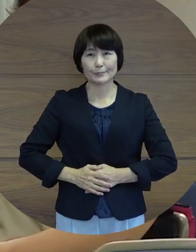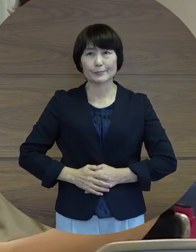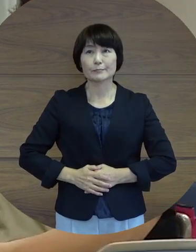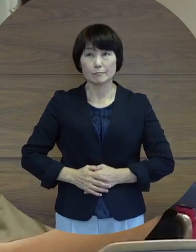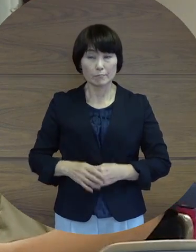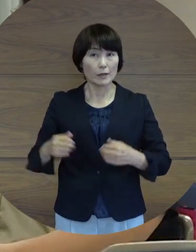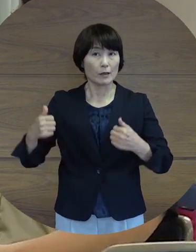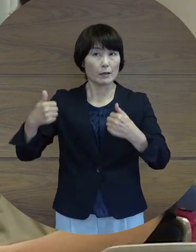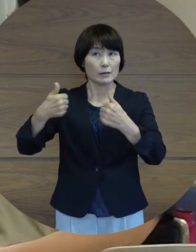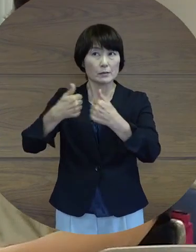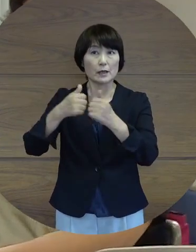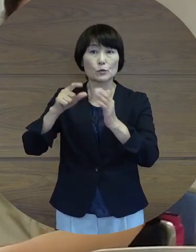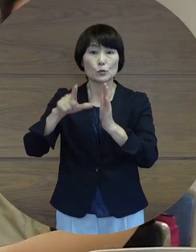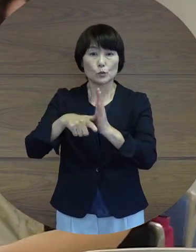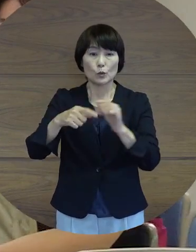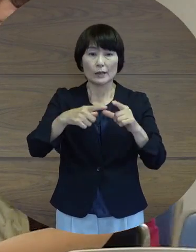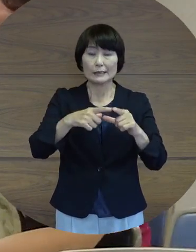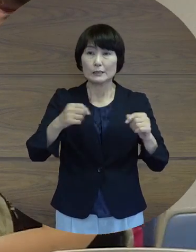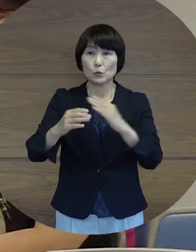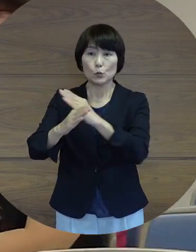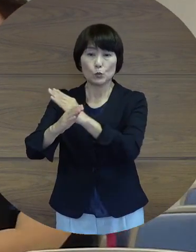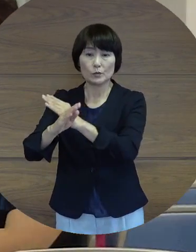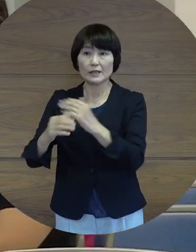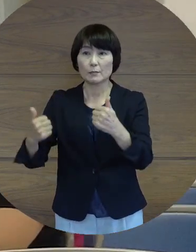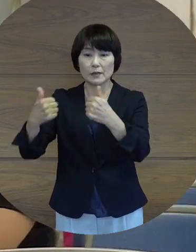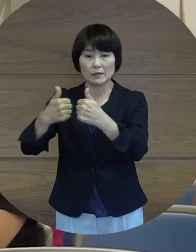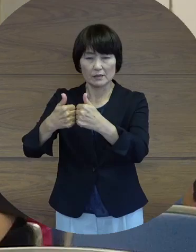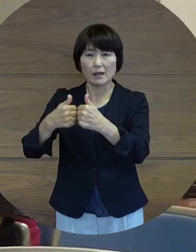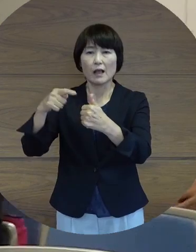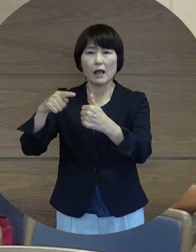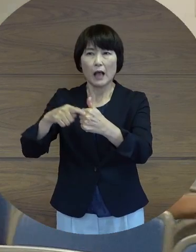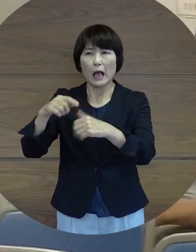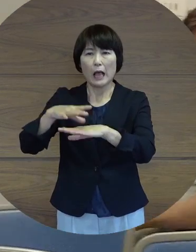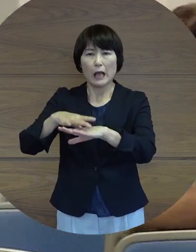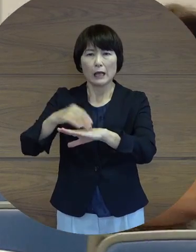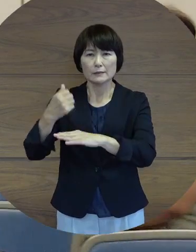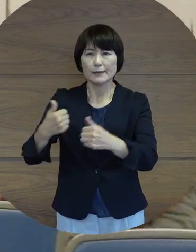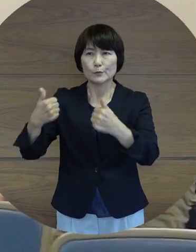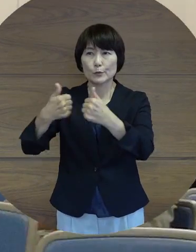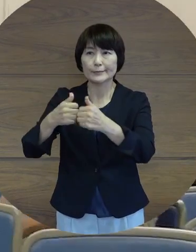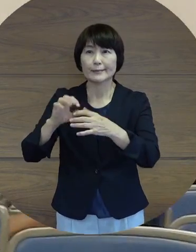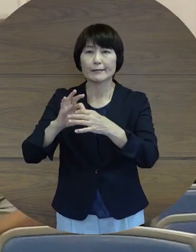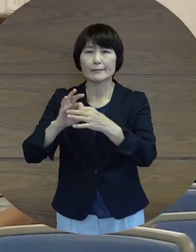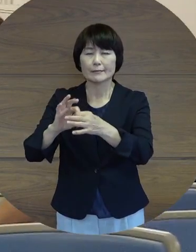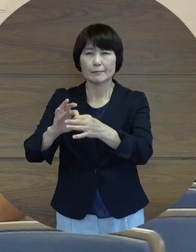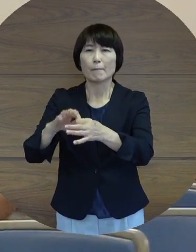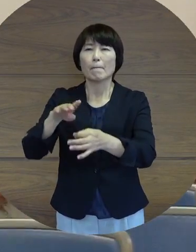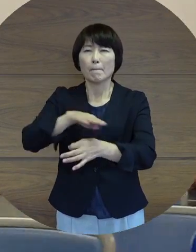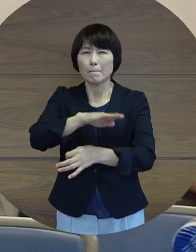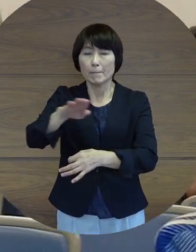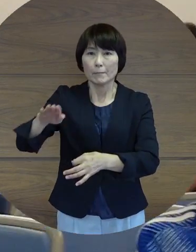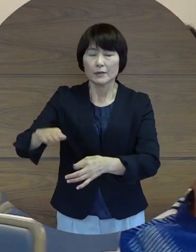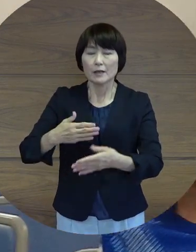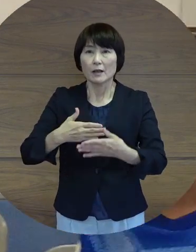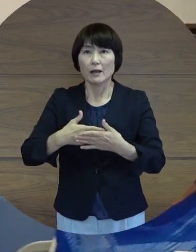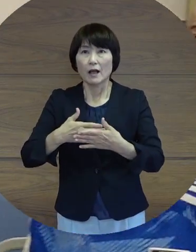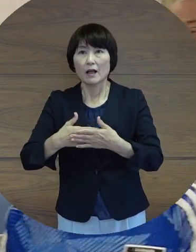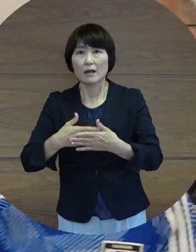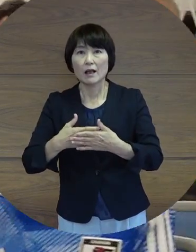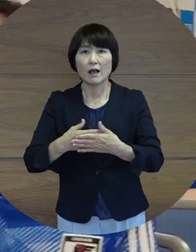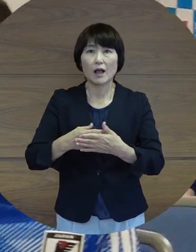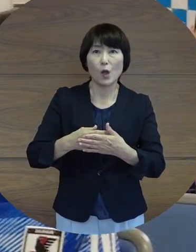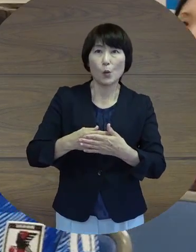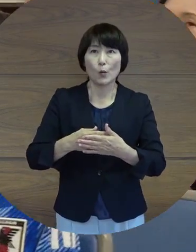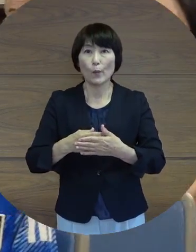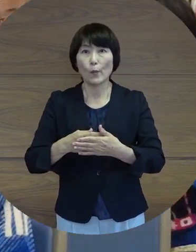試合では日本対ザンビア戦では初戦ということもありまして、手に汗握るような緊張